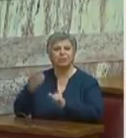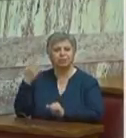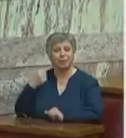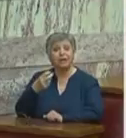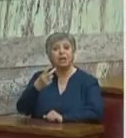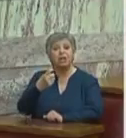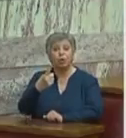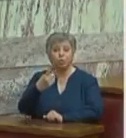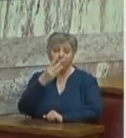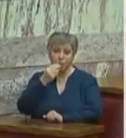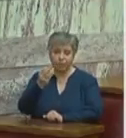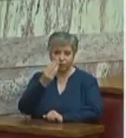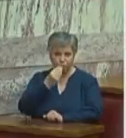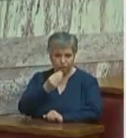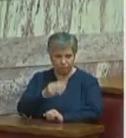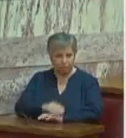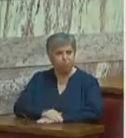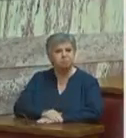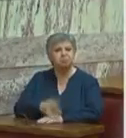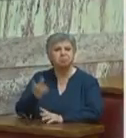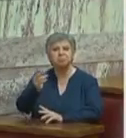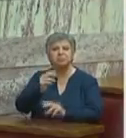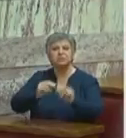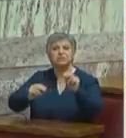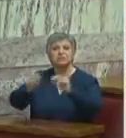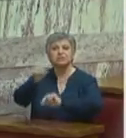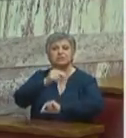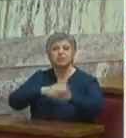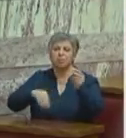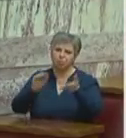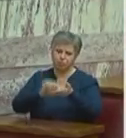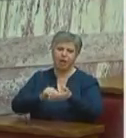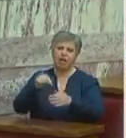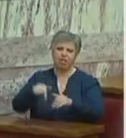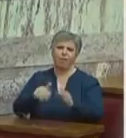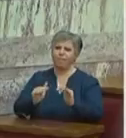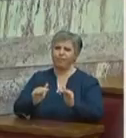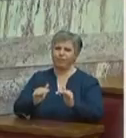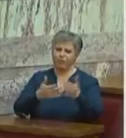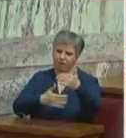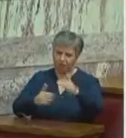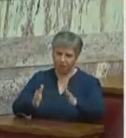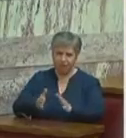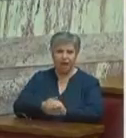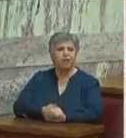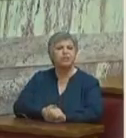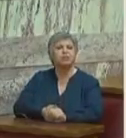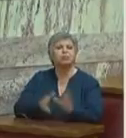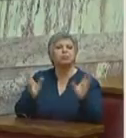Φεβρουαρίου, συζητήσαμε ξανά στην αίθουσα αυτή την υπόθεση